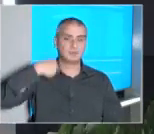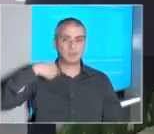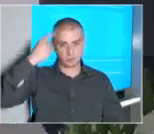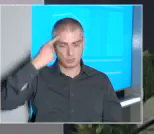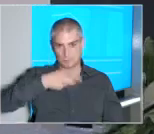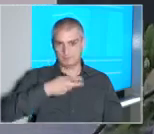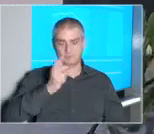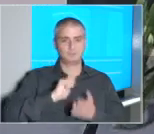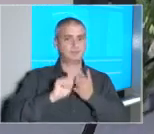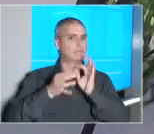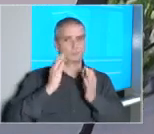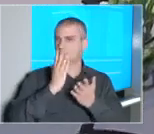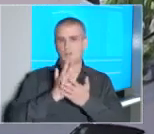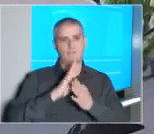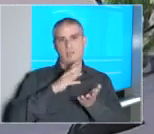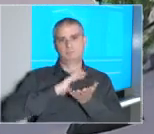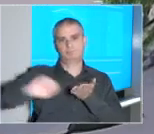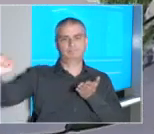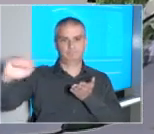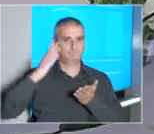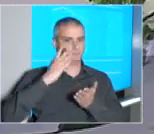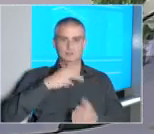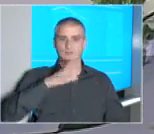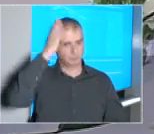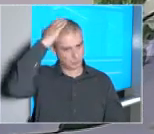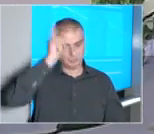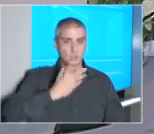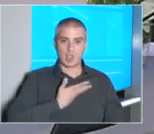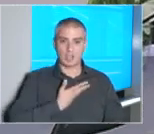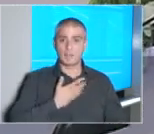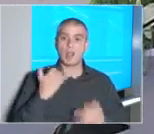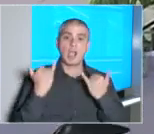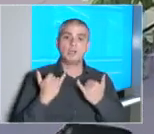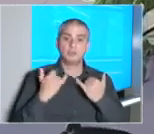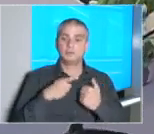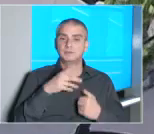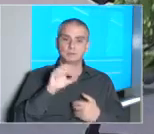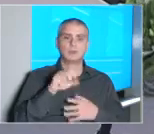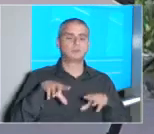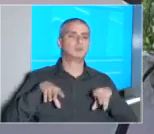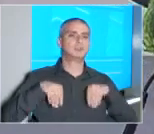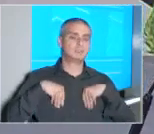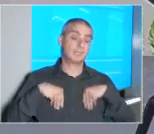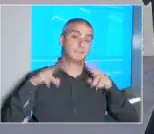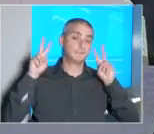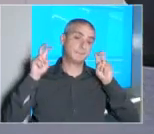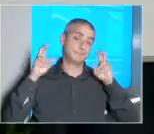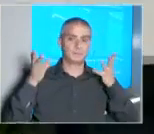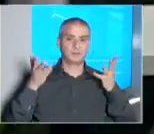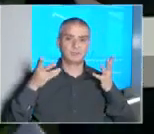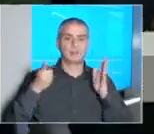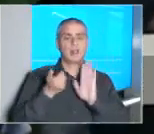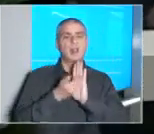יודעים שאת משרד המשפטים כבר הם לא יקבלו, זאת אומרת סמוטריץ' לא יקבל, ומה שקורה עכשיו זה שסמוטריץ' הסכים בעצם במרכאות או לא